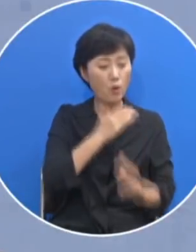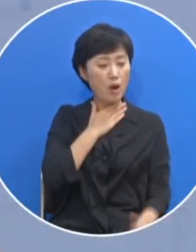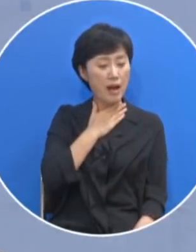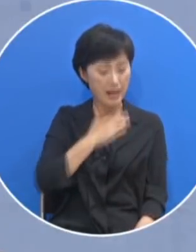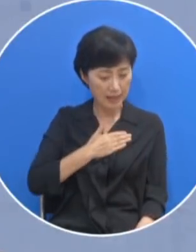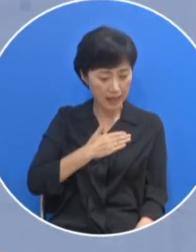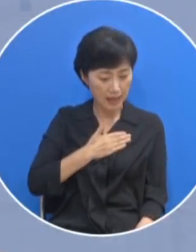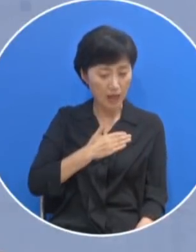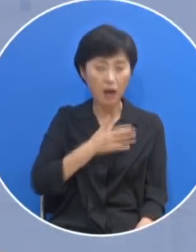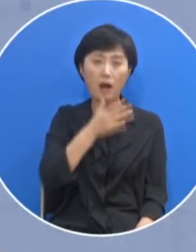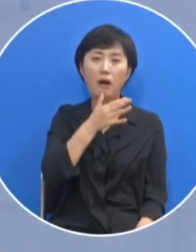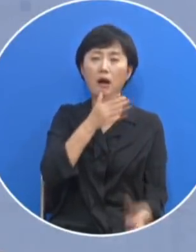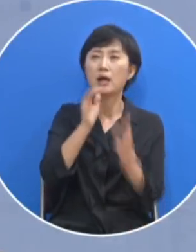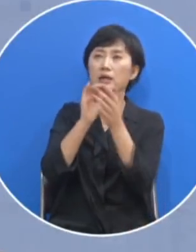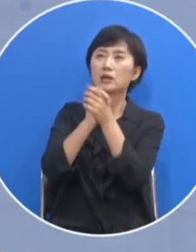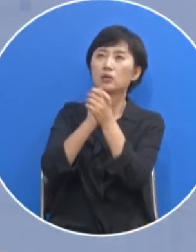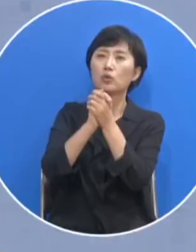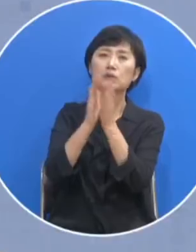huawei